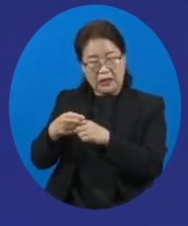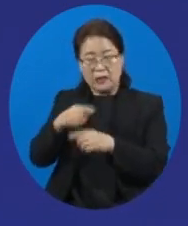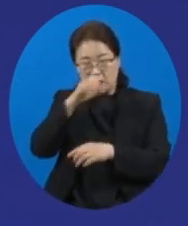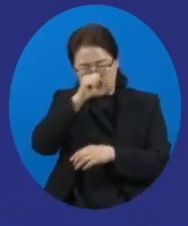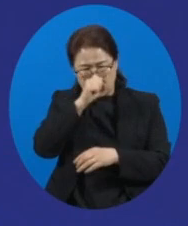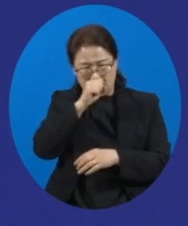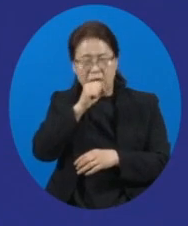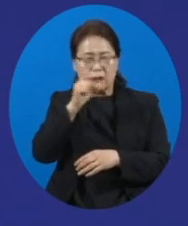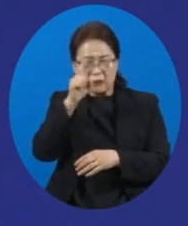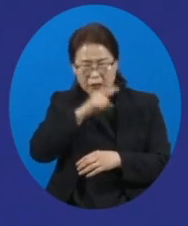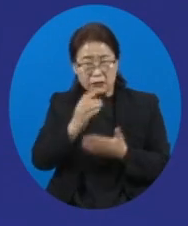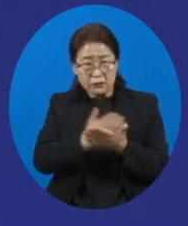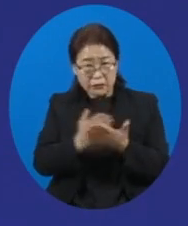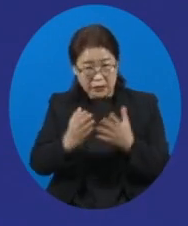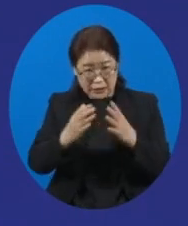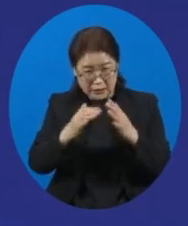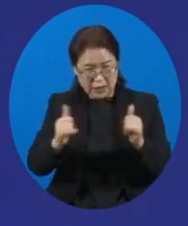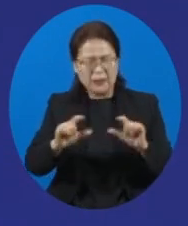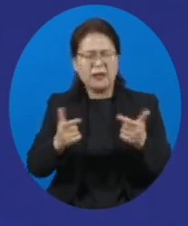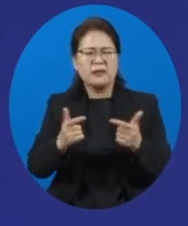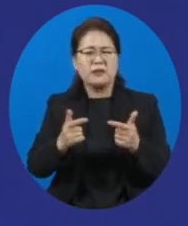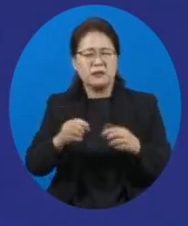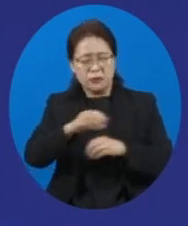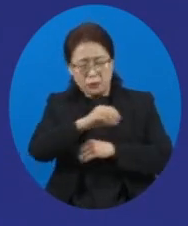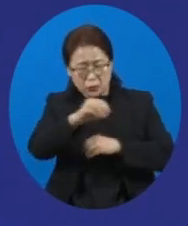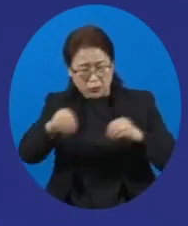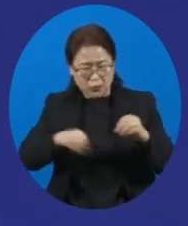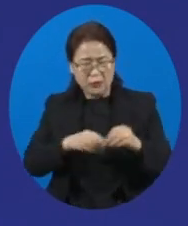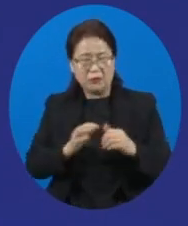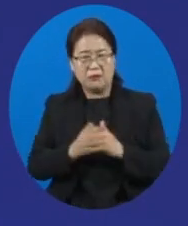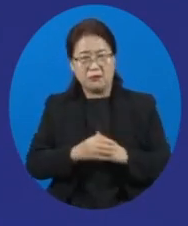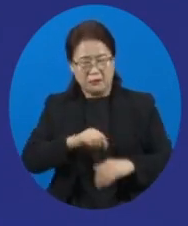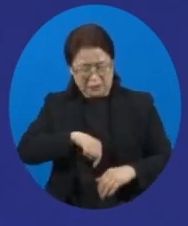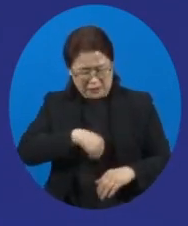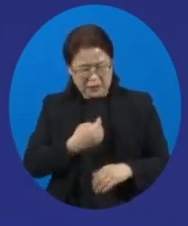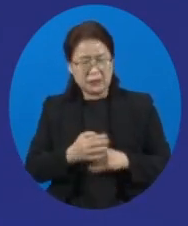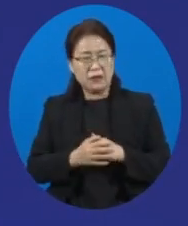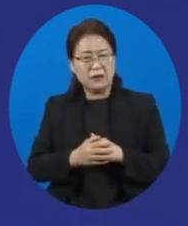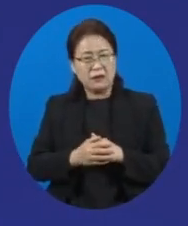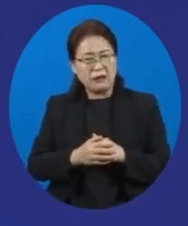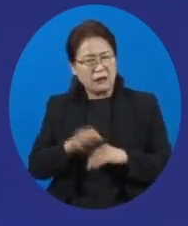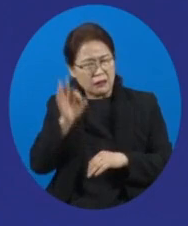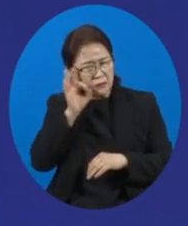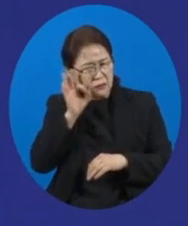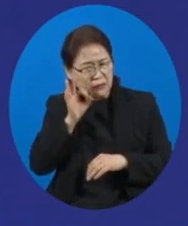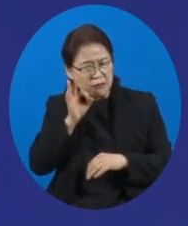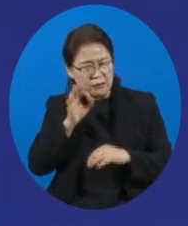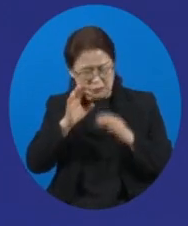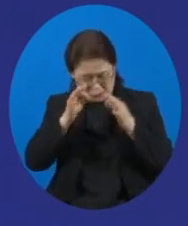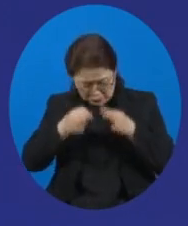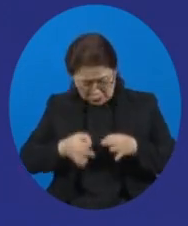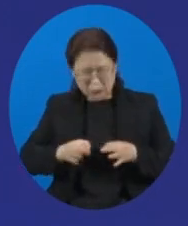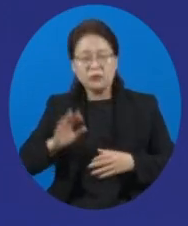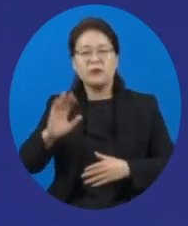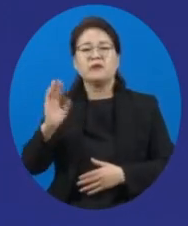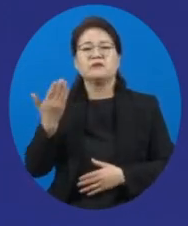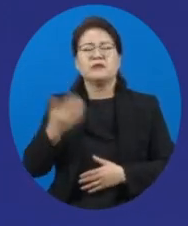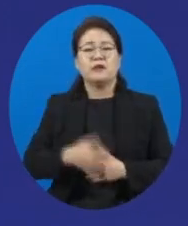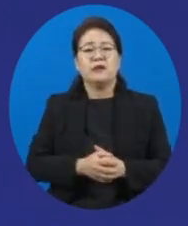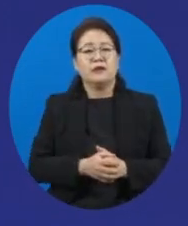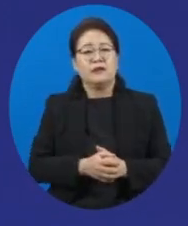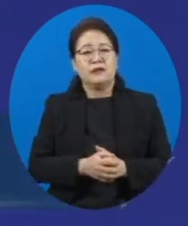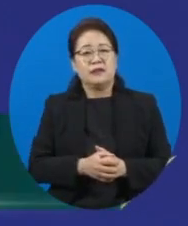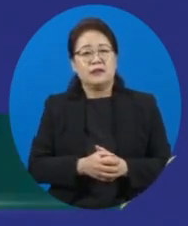자가 아니라 도리어 자신의 수치와 부끄러움만을 보게 되었습니다.